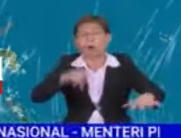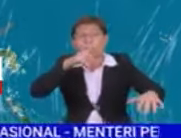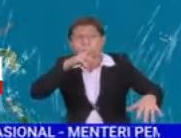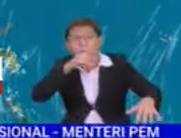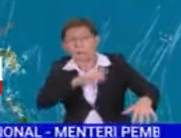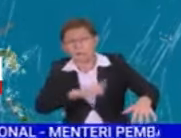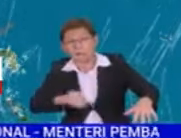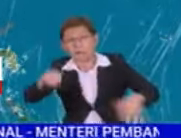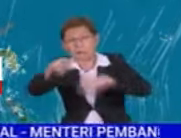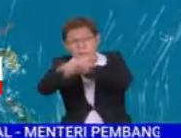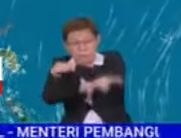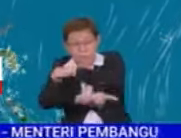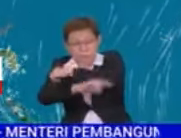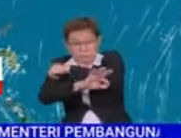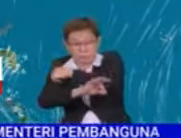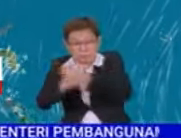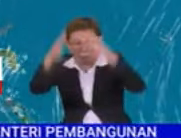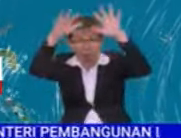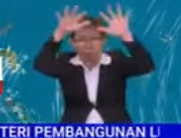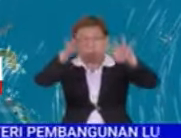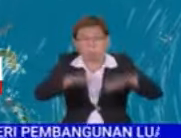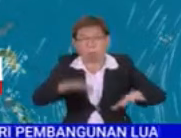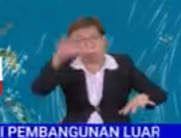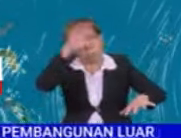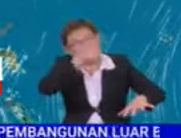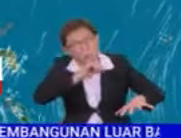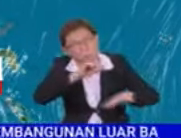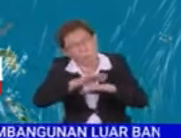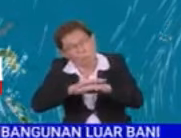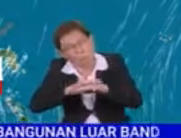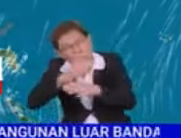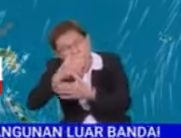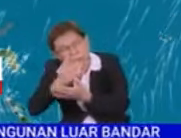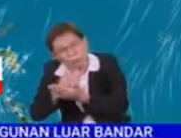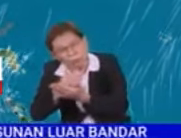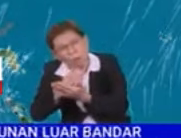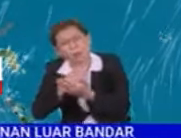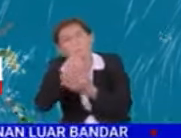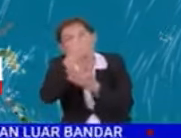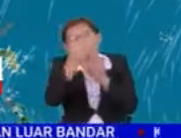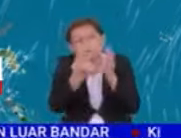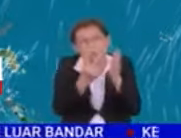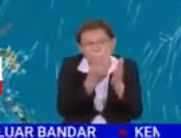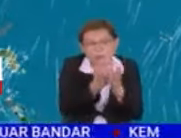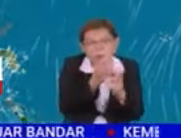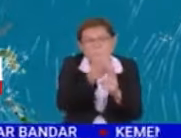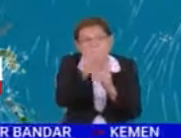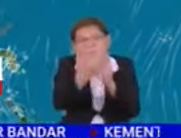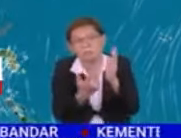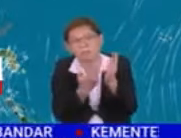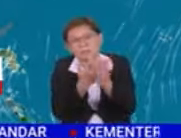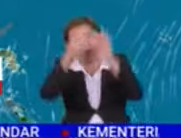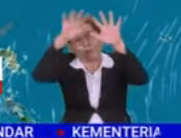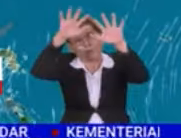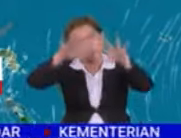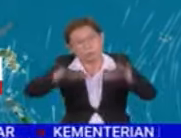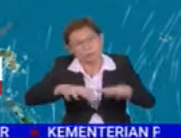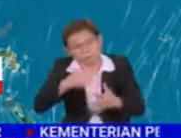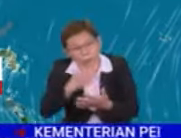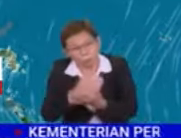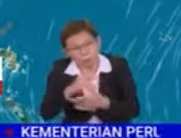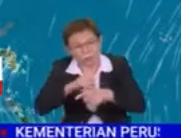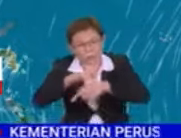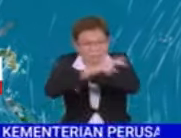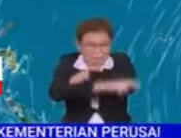Kedah dan juga di Negeri Sembilan ini dijangkakan boleh beransur reda dalam tempoh masa 2 hingga ke 3 jam sahaja lagi, manakala